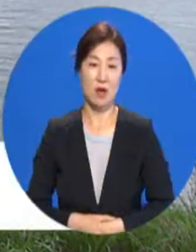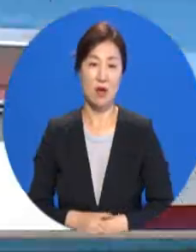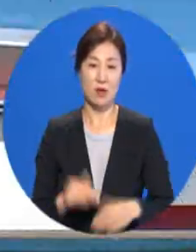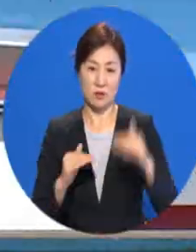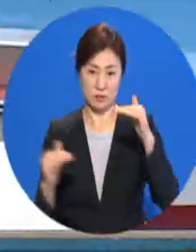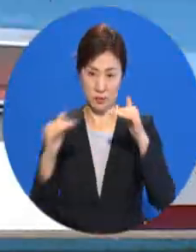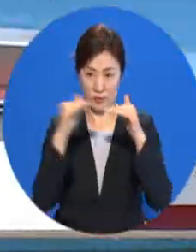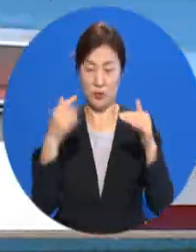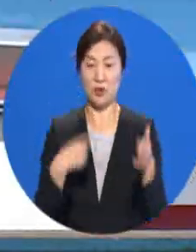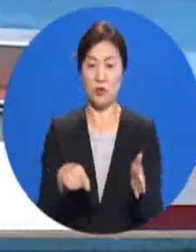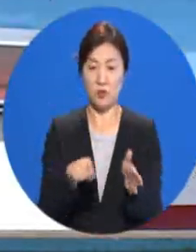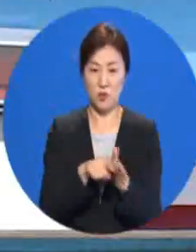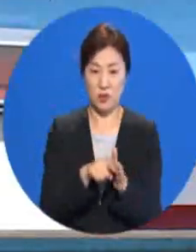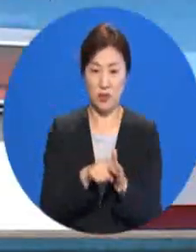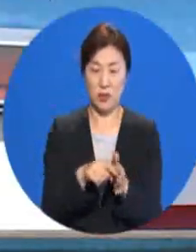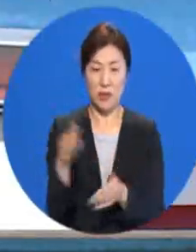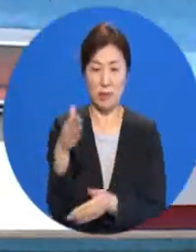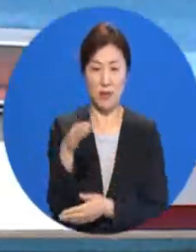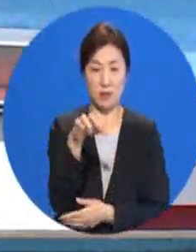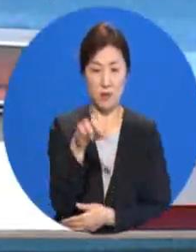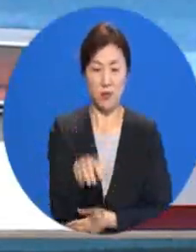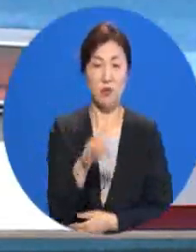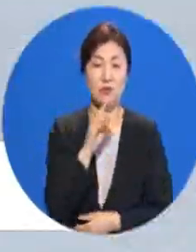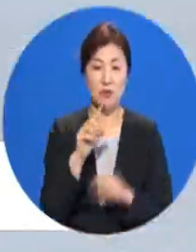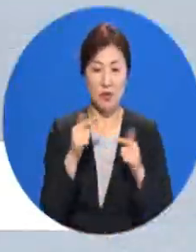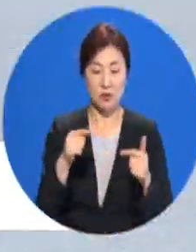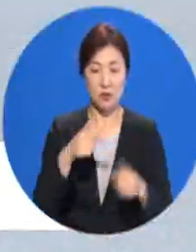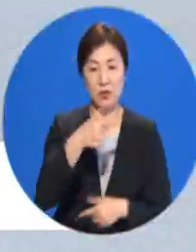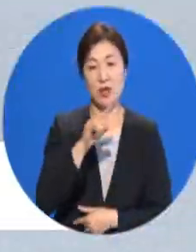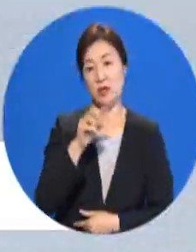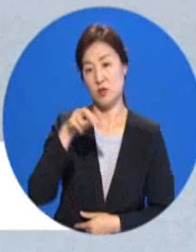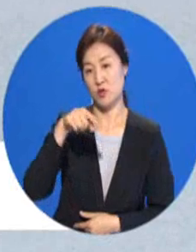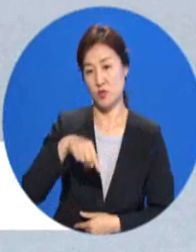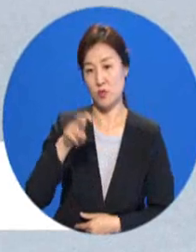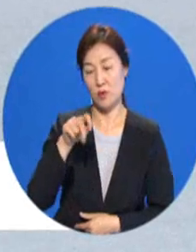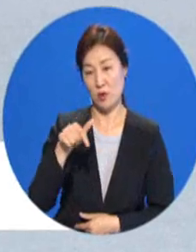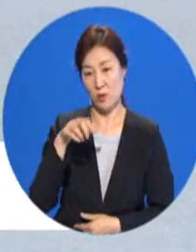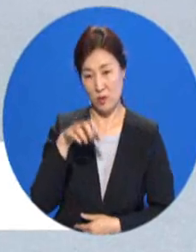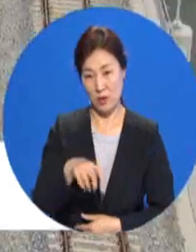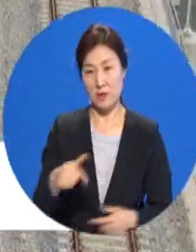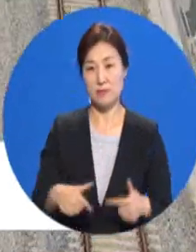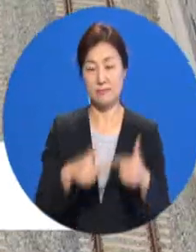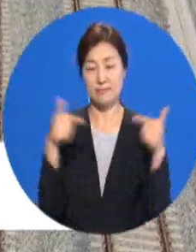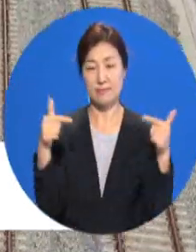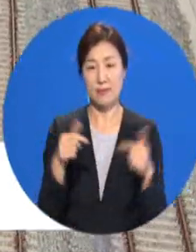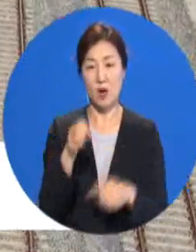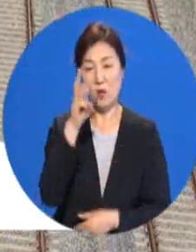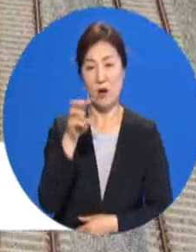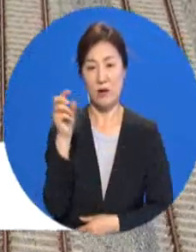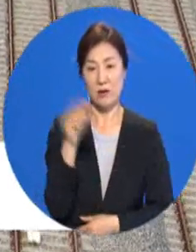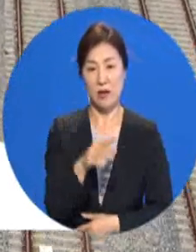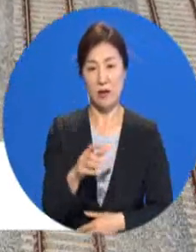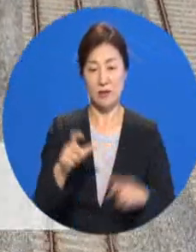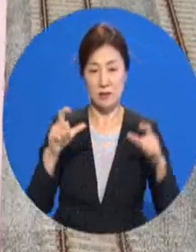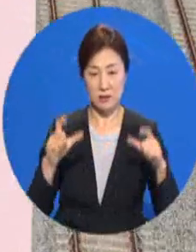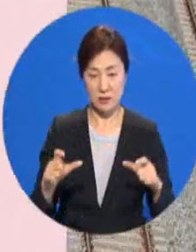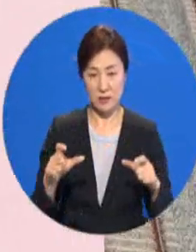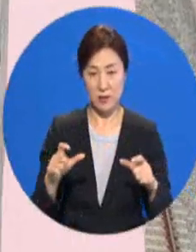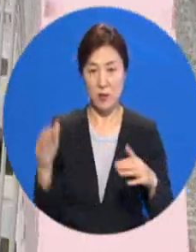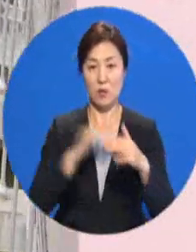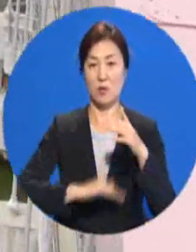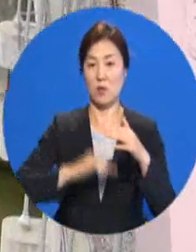위해 해수면 어촌계뿐만 아니라 내수면 9개까지 대상지가 확대돼 광양시 역시 공모 준비에